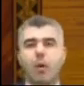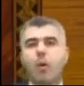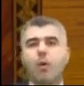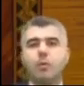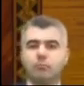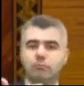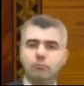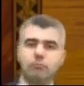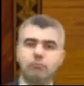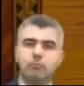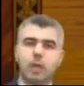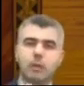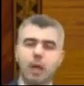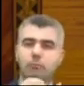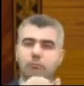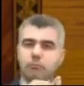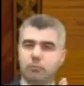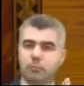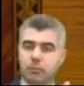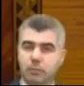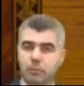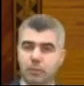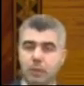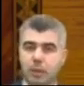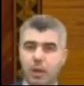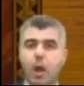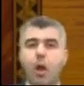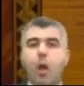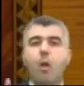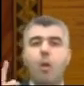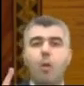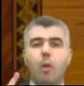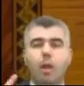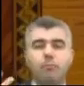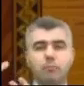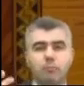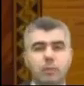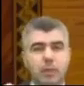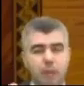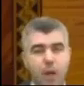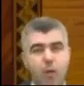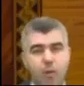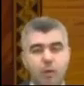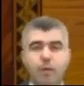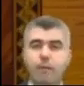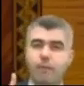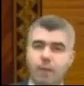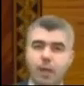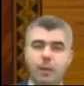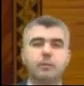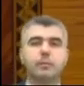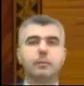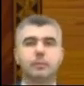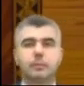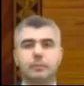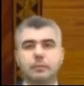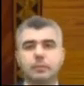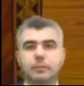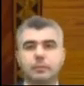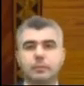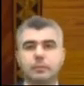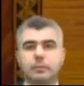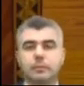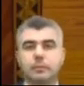الفرنسي في مركز جان فيدرين، الذين سيقوم بوضع الأسس الأولى في هذا المجال.